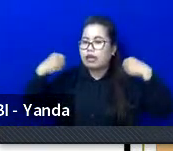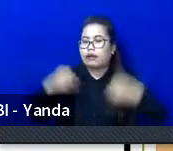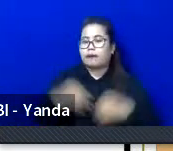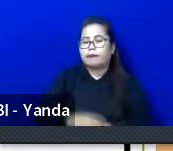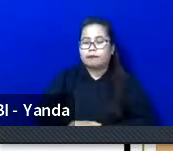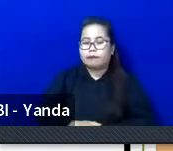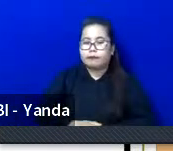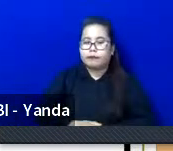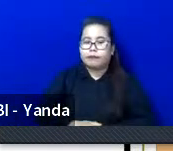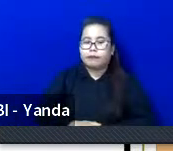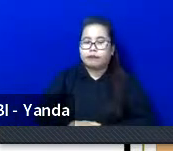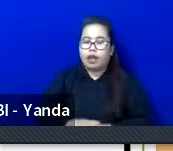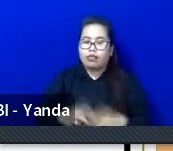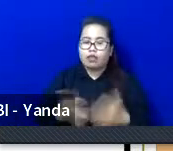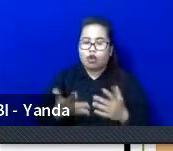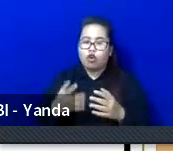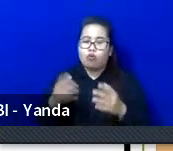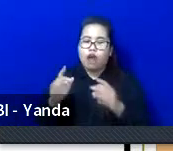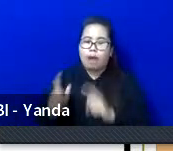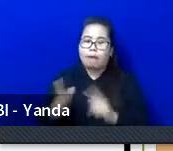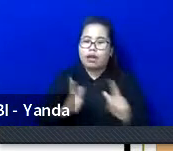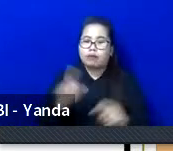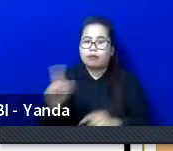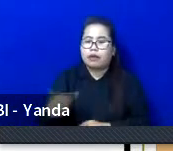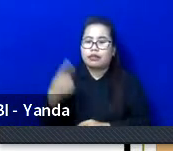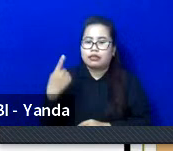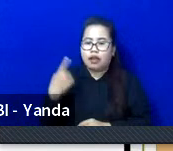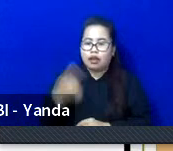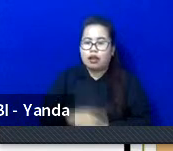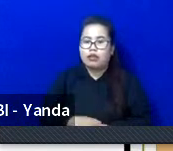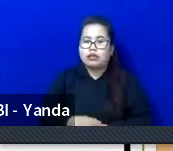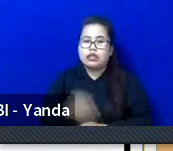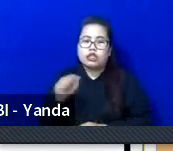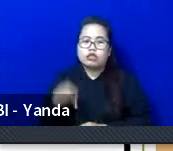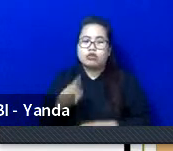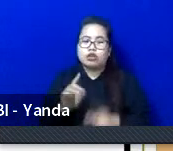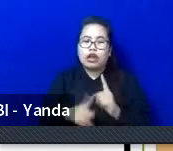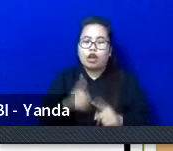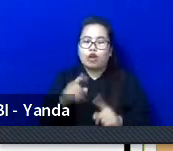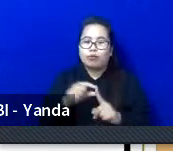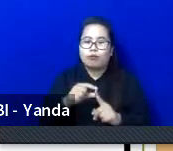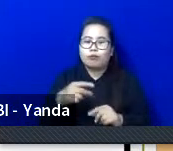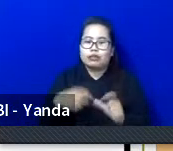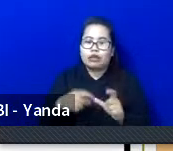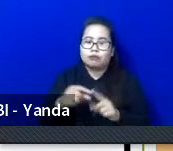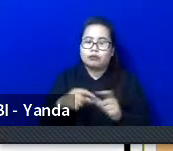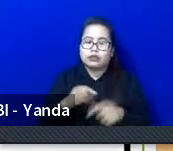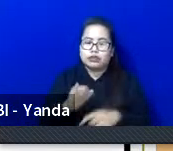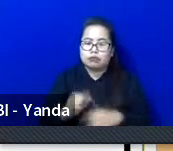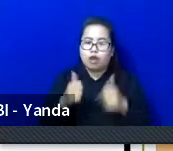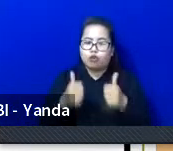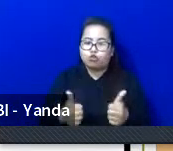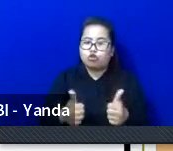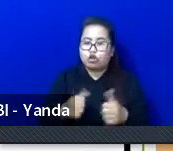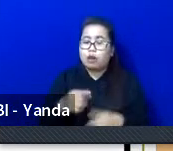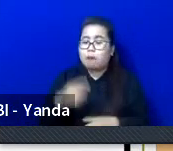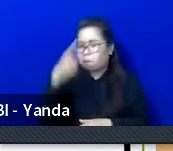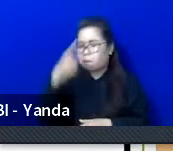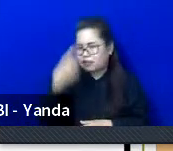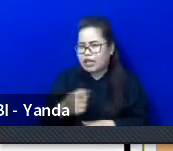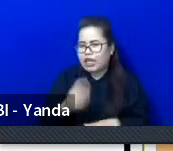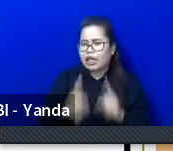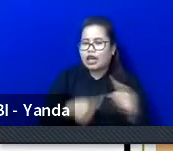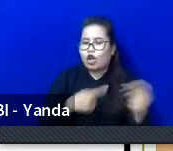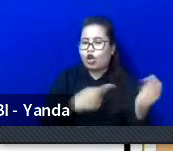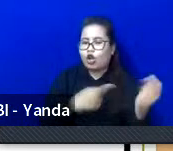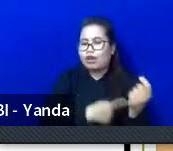kemudian aparat pemerintah, ya. Itu kalau persepsi mereka itu bagus, ya percaya bahwa